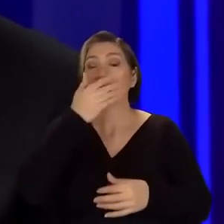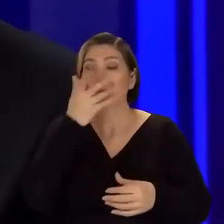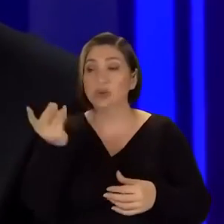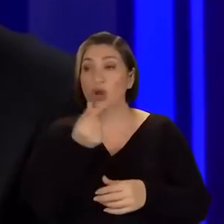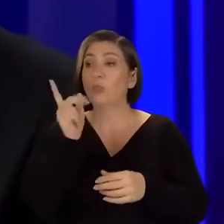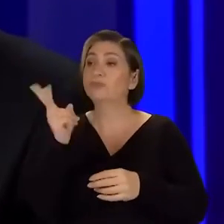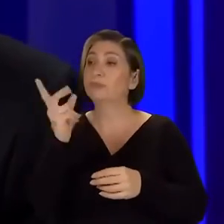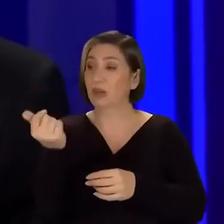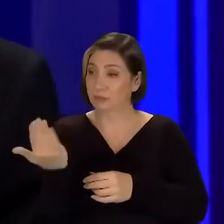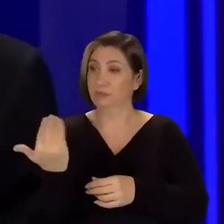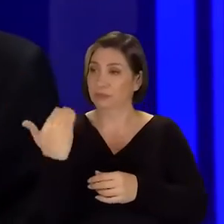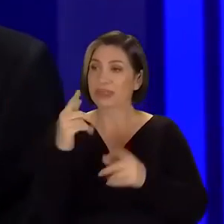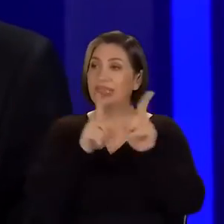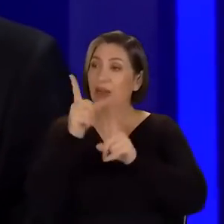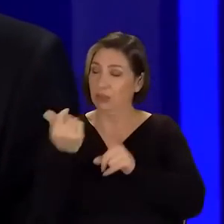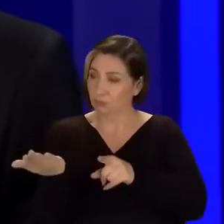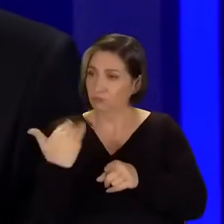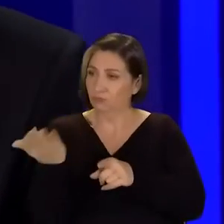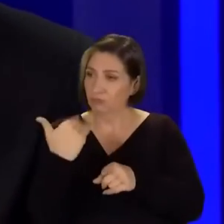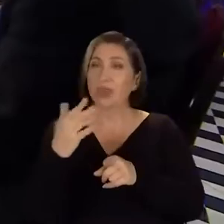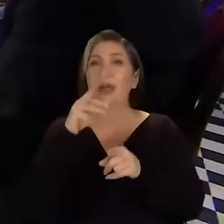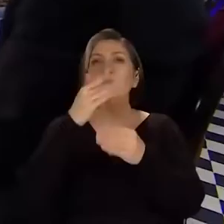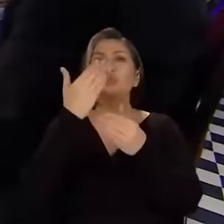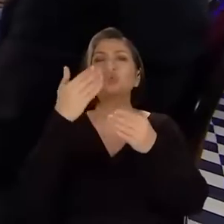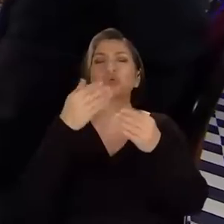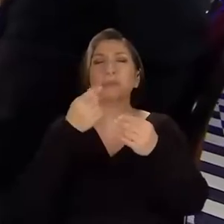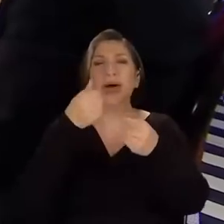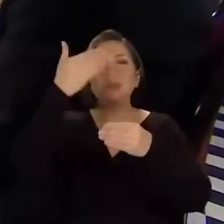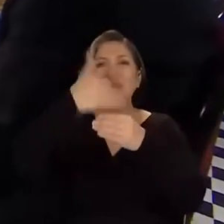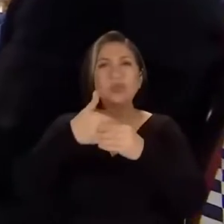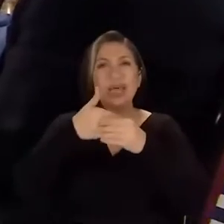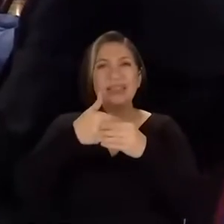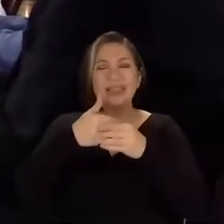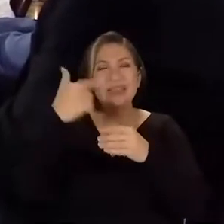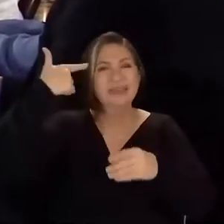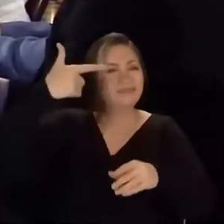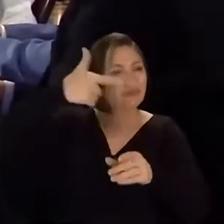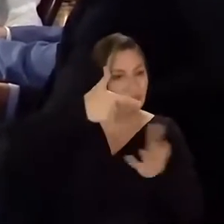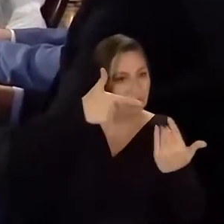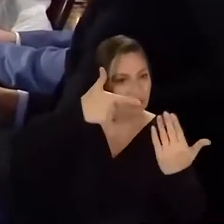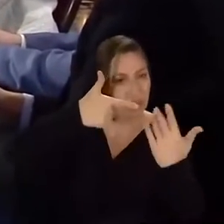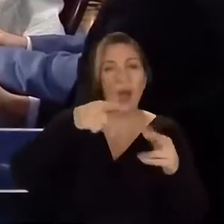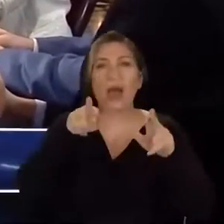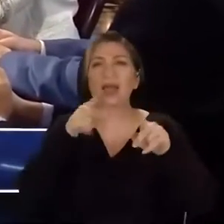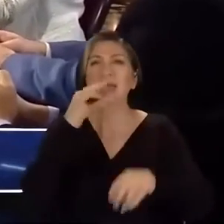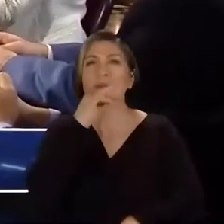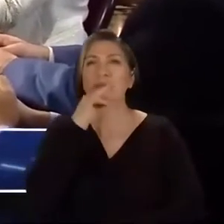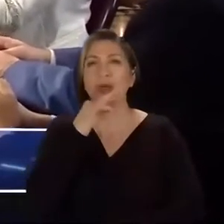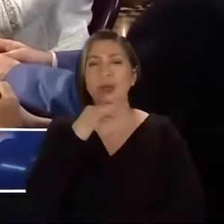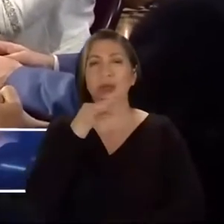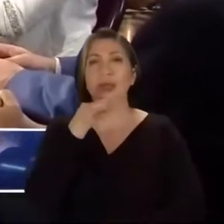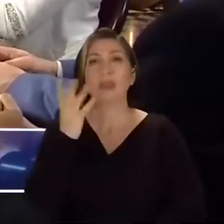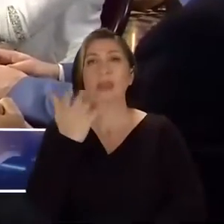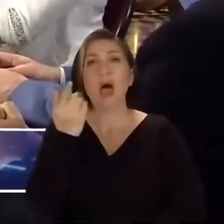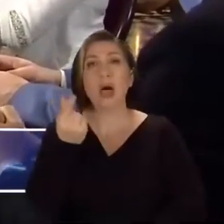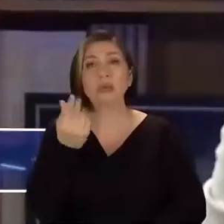kripto paralarını ver diyorlar. Yani bu aynen cüzdanınızı almak için işte size bir silah dayamaları gibi bir şey. Kripto daha parada az olması,